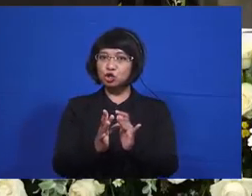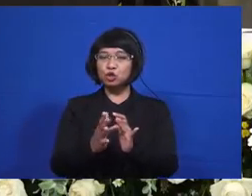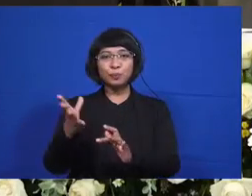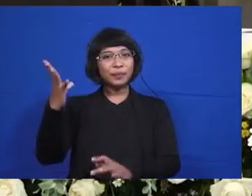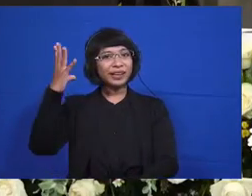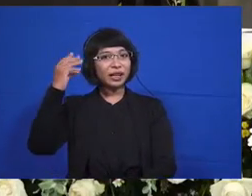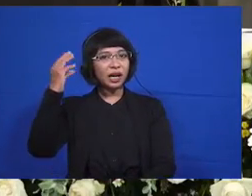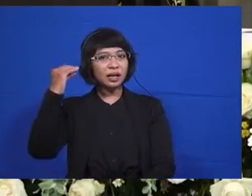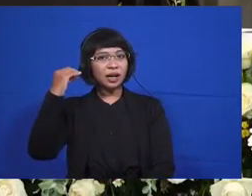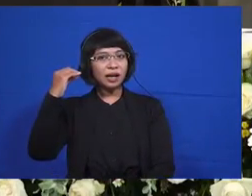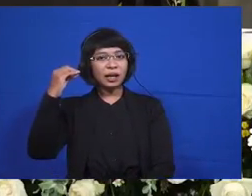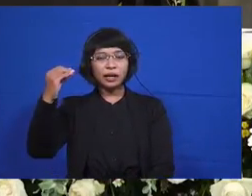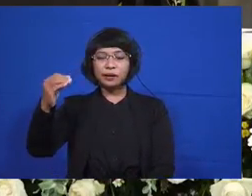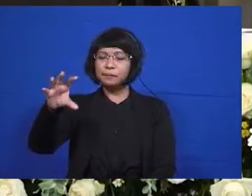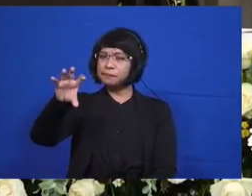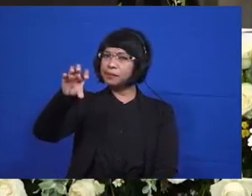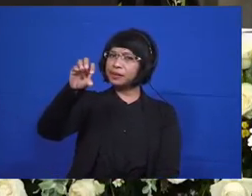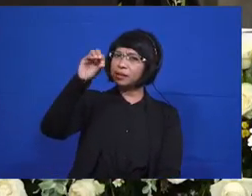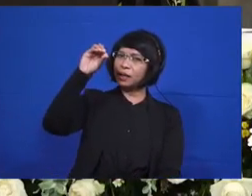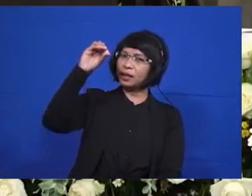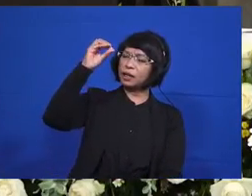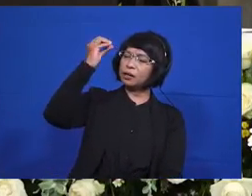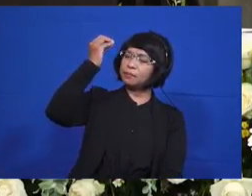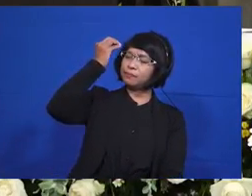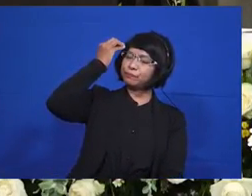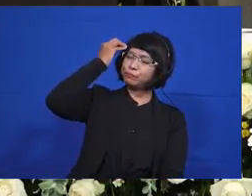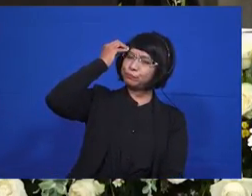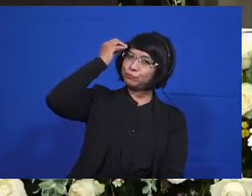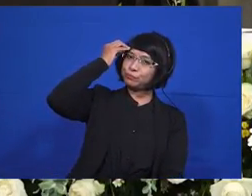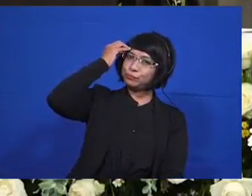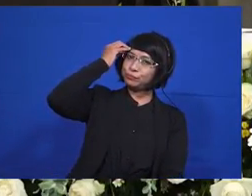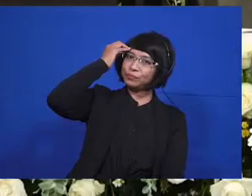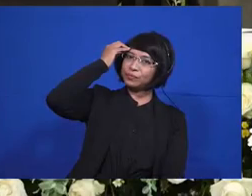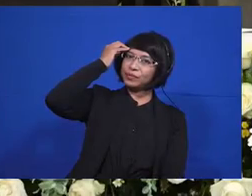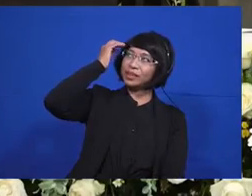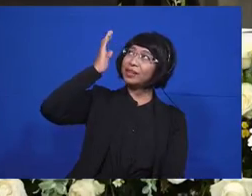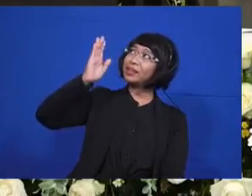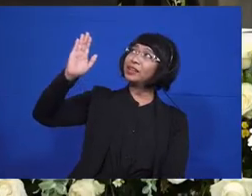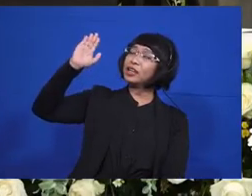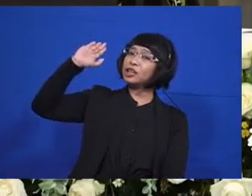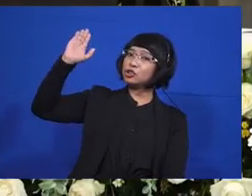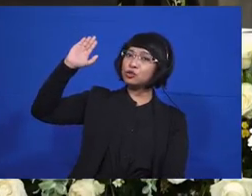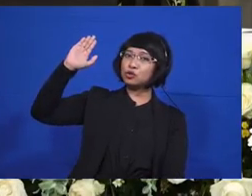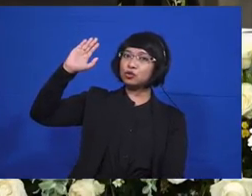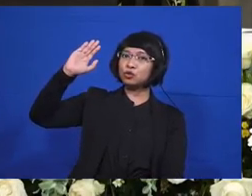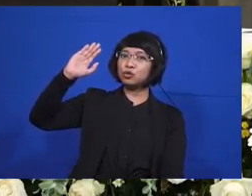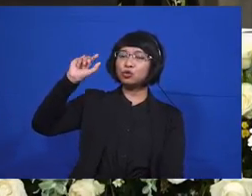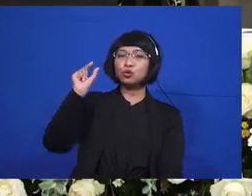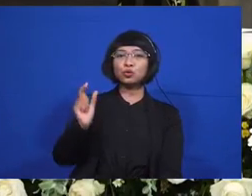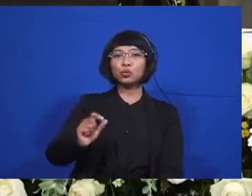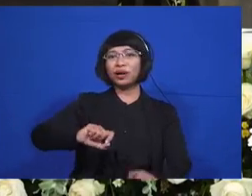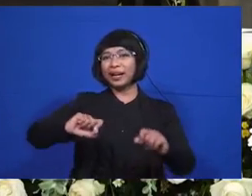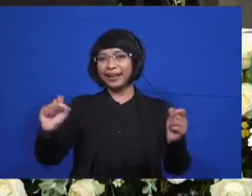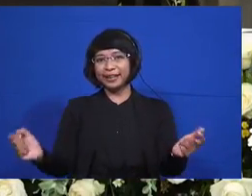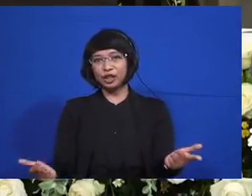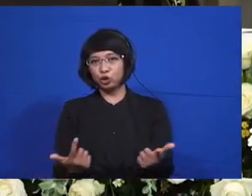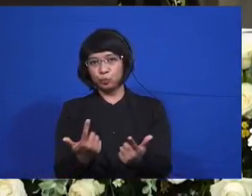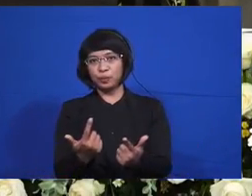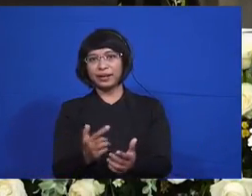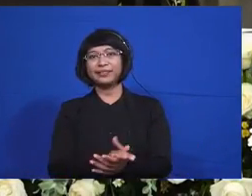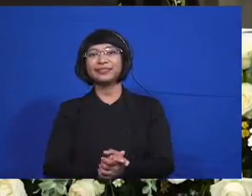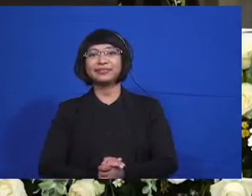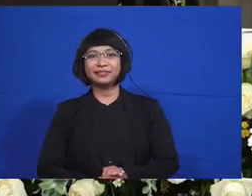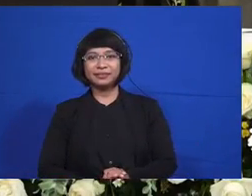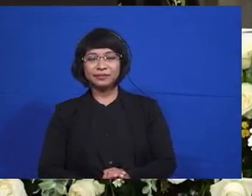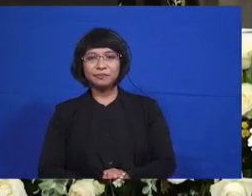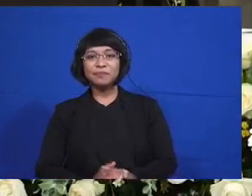dan mencoba menangkap siapa dia dan juga mencernanya dalam kehidupan yang real. Demikian juga